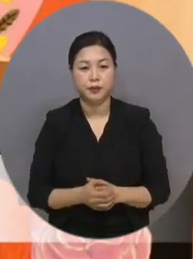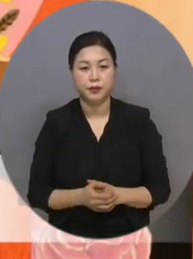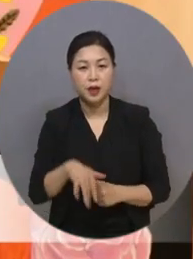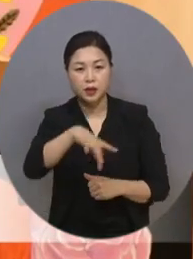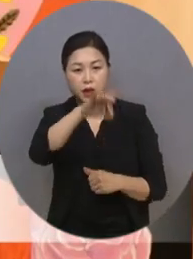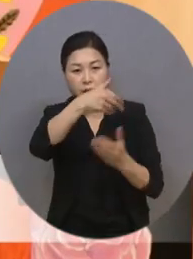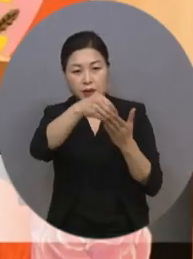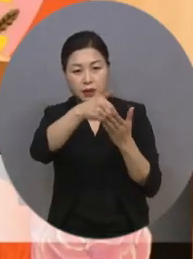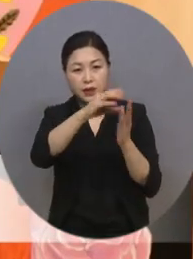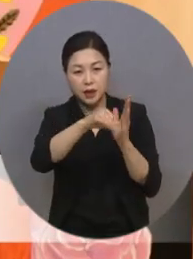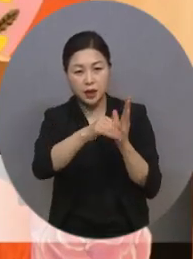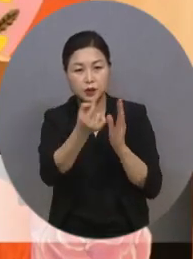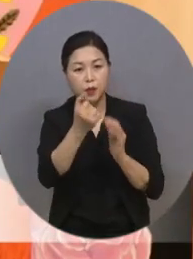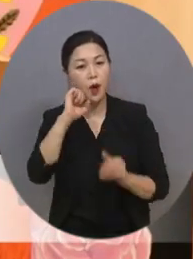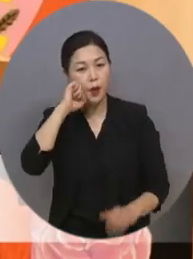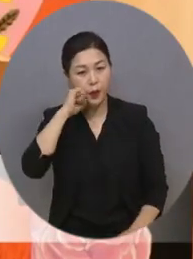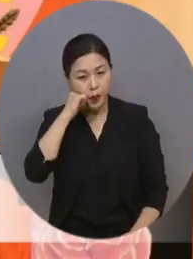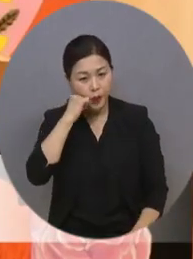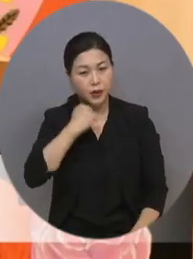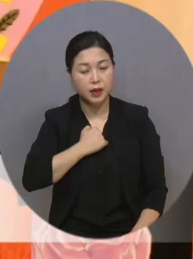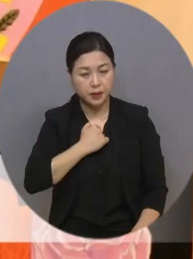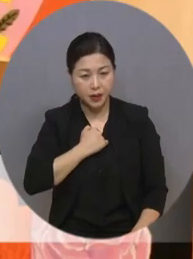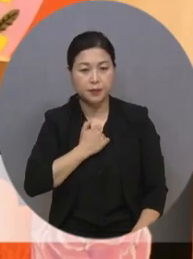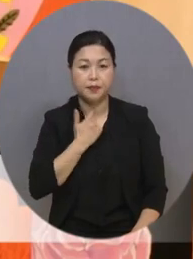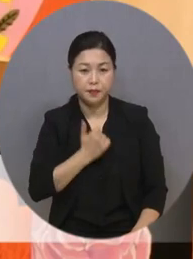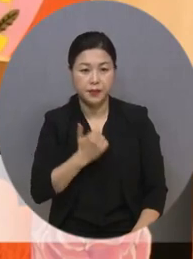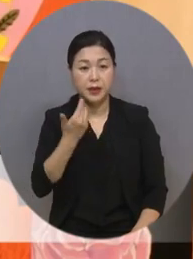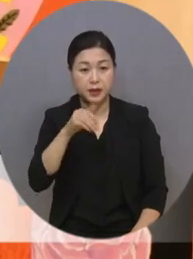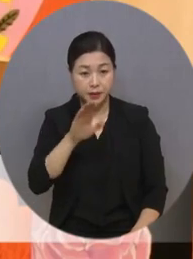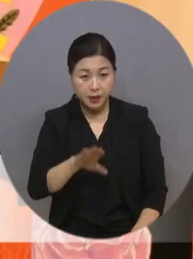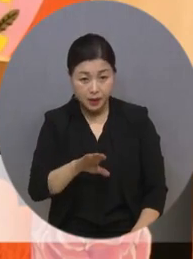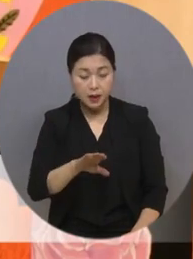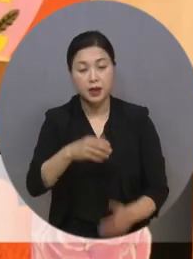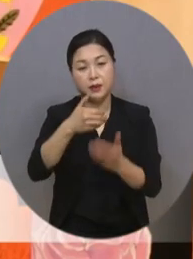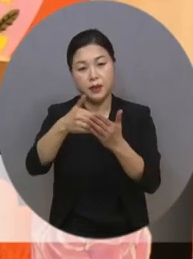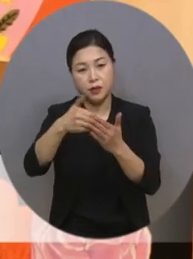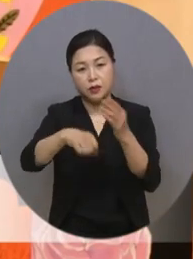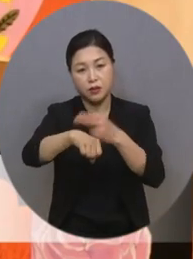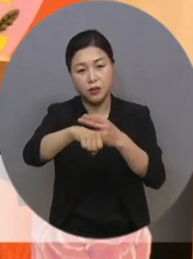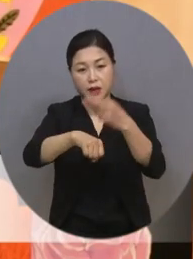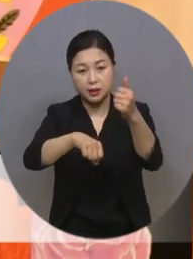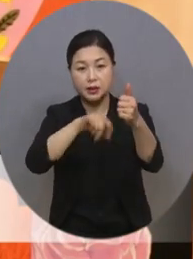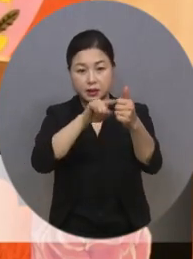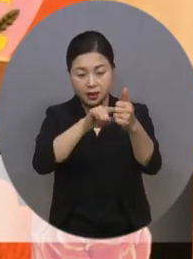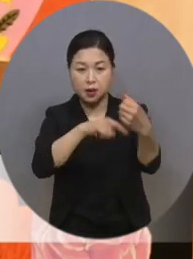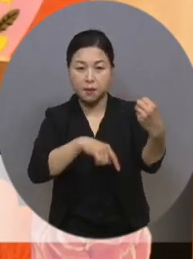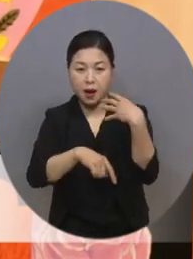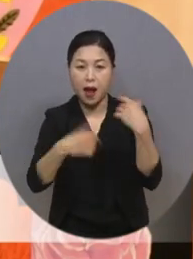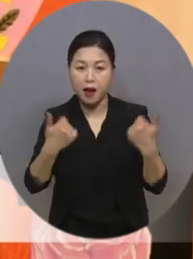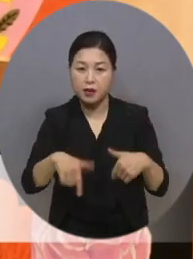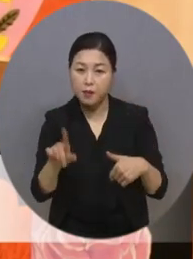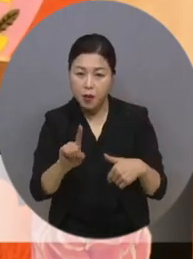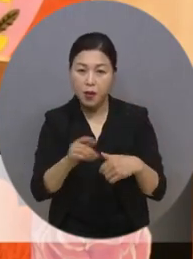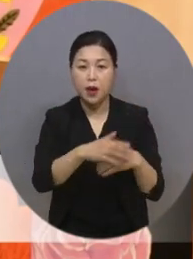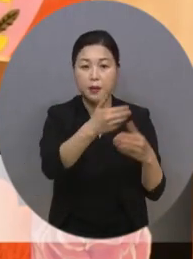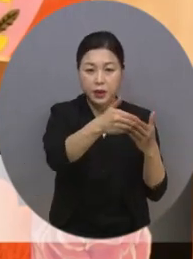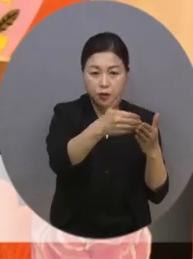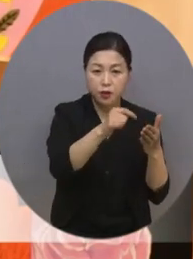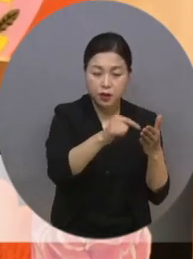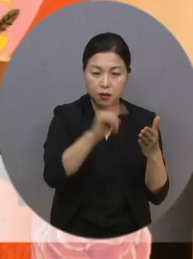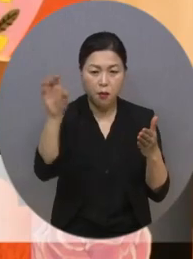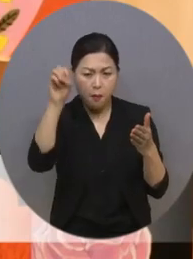그림을 그릴 때는 좀 어렵고 답답하고 그랬습니다만은 미술 강사님께서 항상 하시는 말씀이 미술은